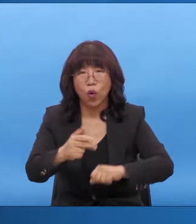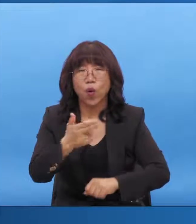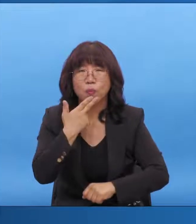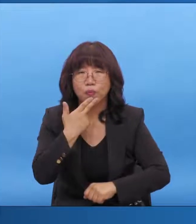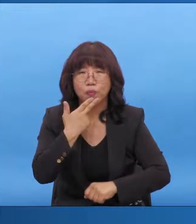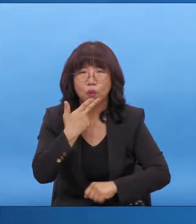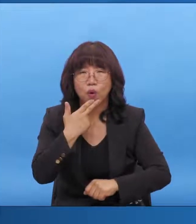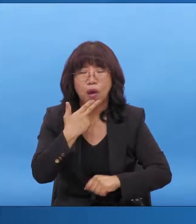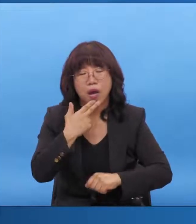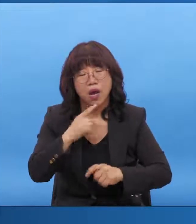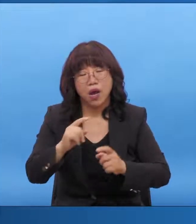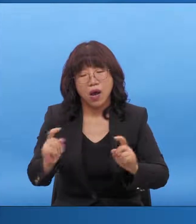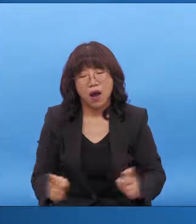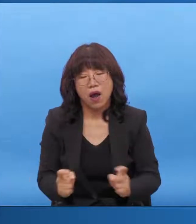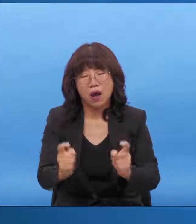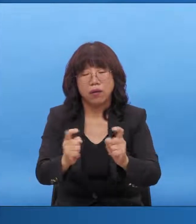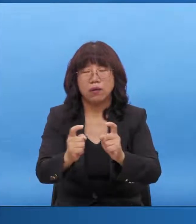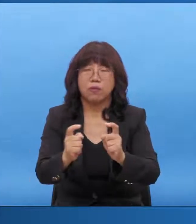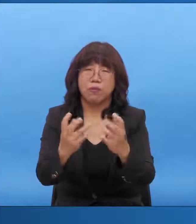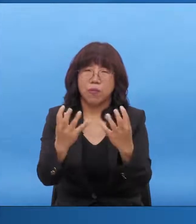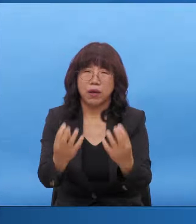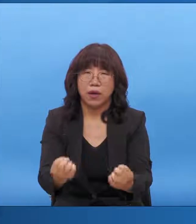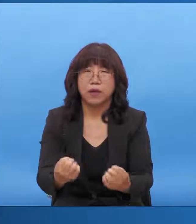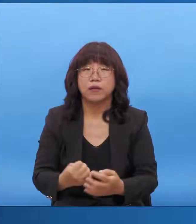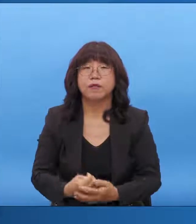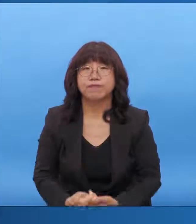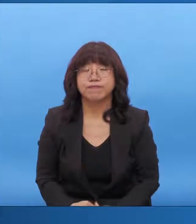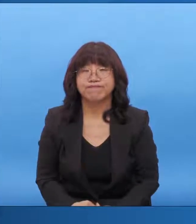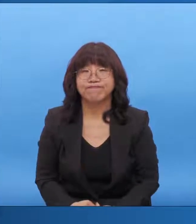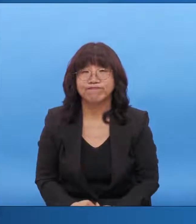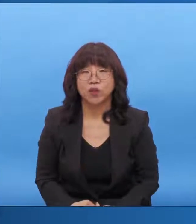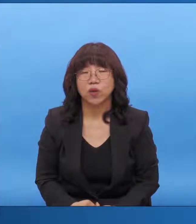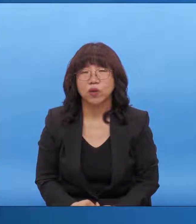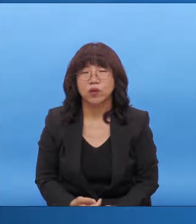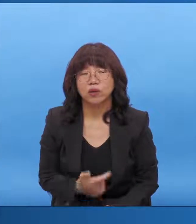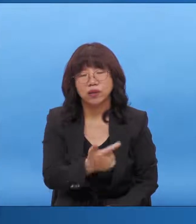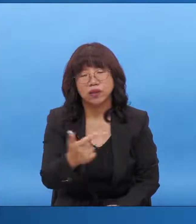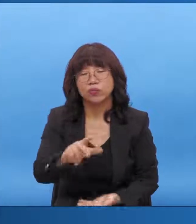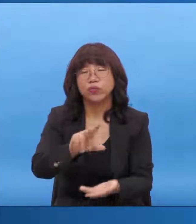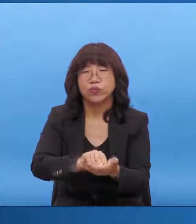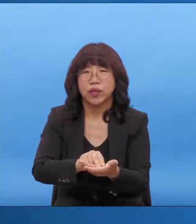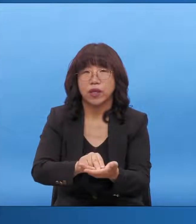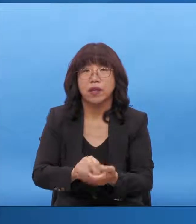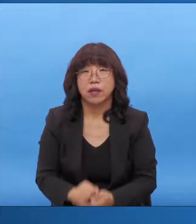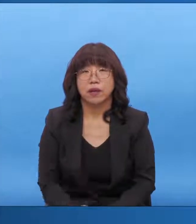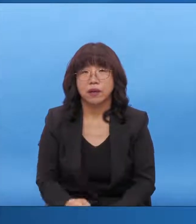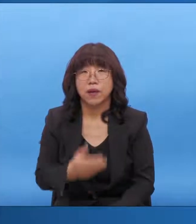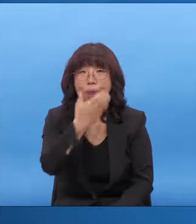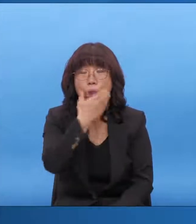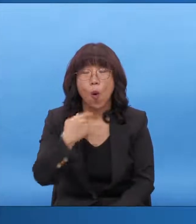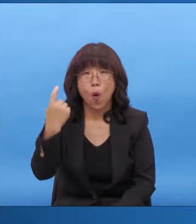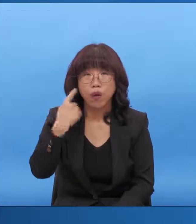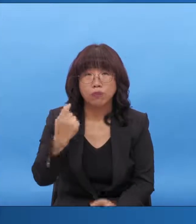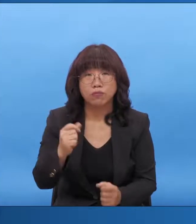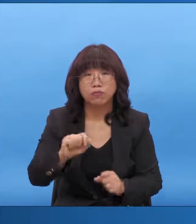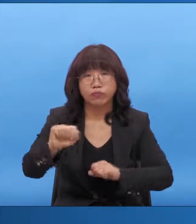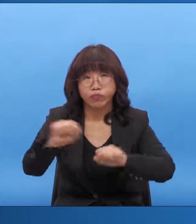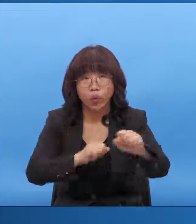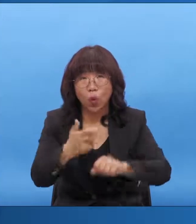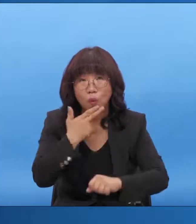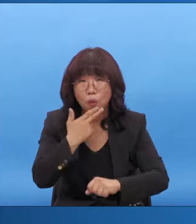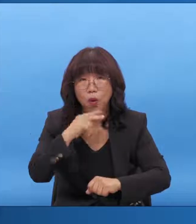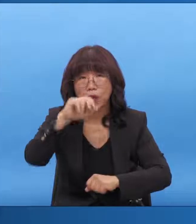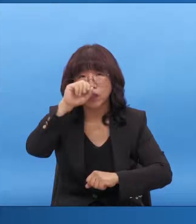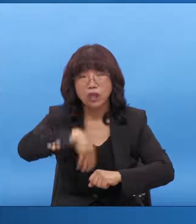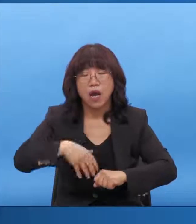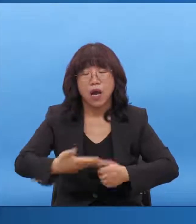churches, they don't do the gospel movement, the evangelism movement. They only 큰일 fight. 났죠. And that's the problem right now. 전혀 복음 운동하지 않고 일만 하려고 그래요.